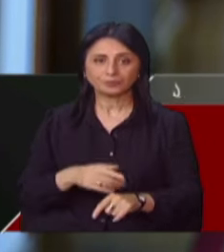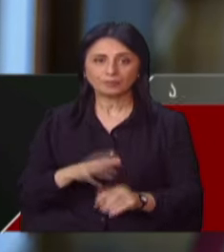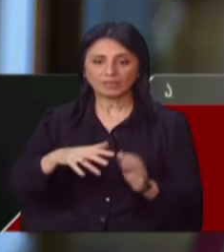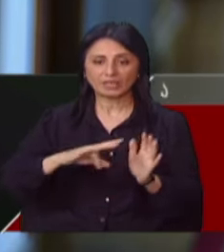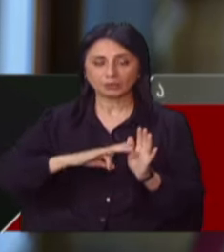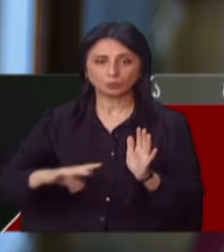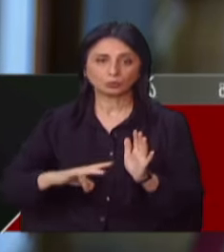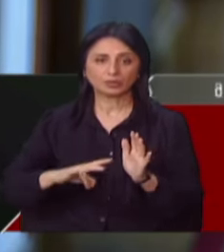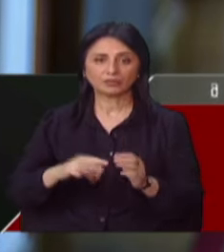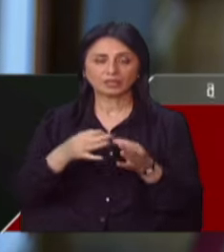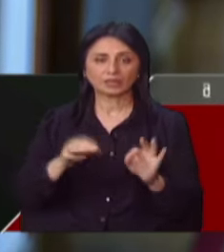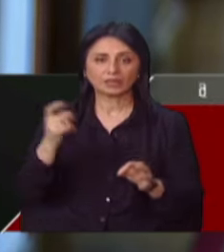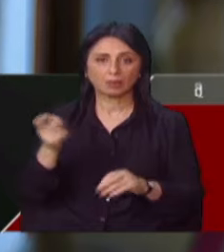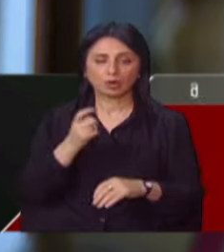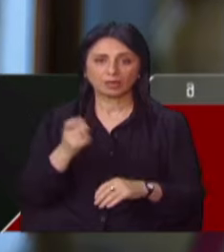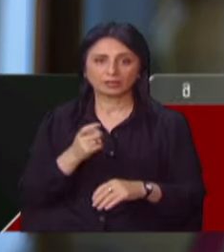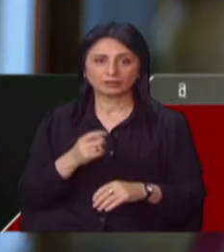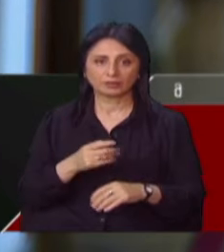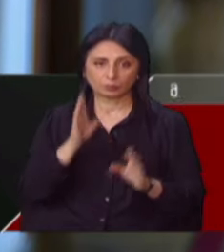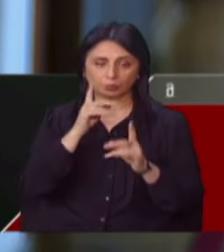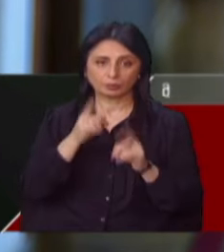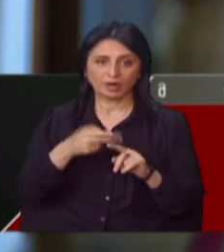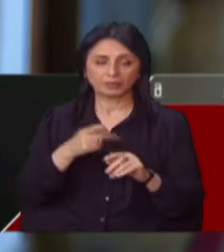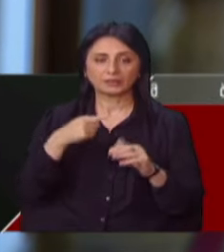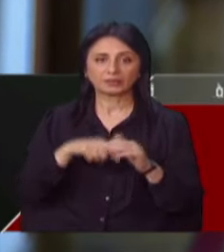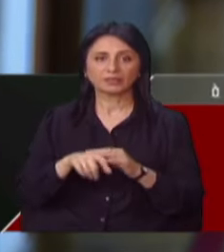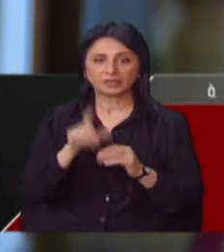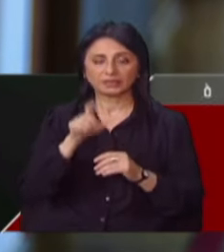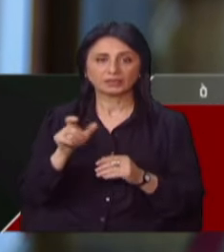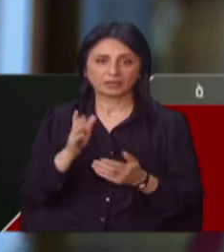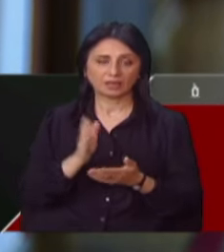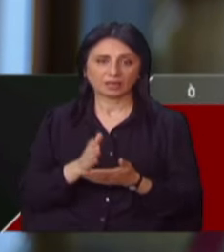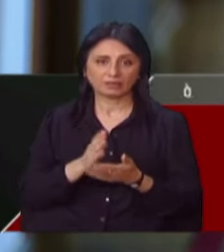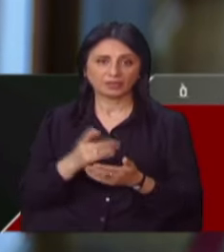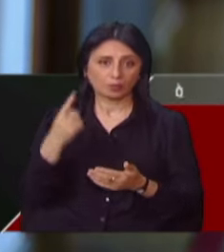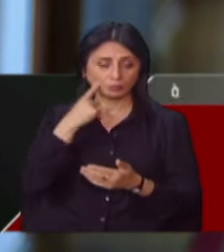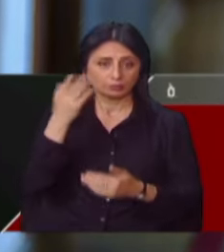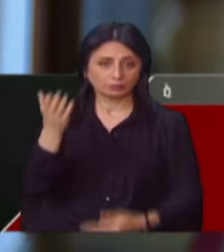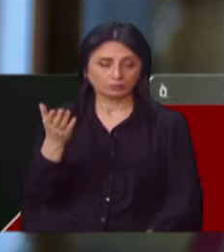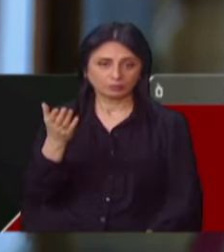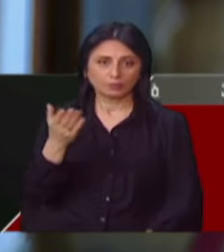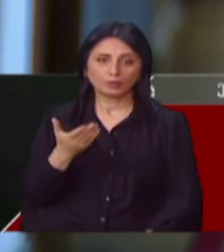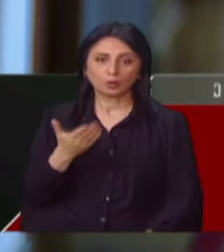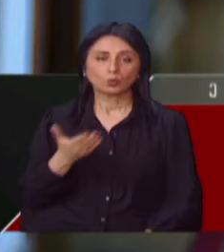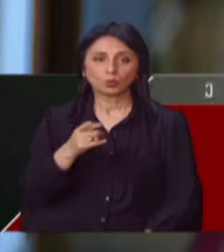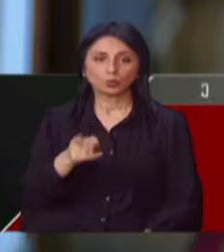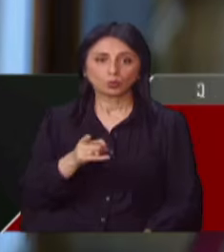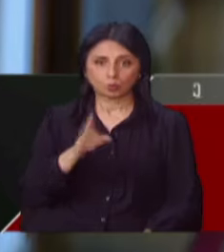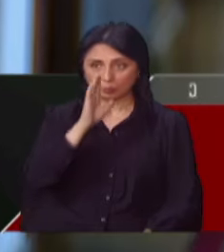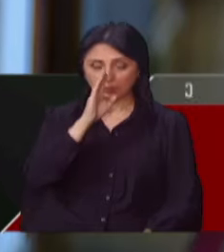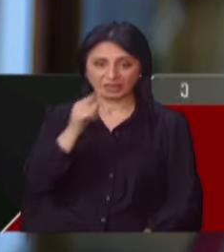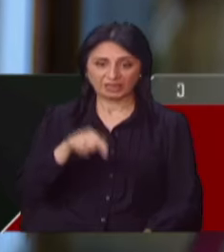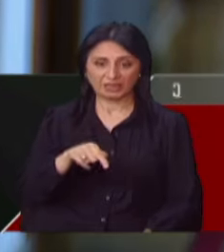ძირს უთხრის დემოკრატიას, უნებრივია ამის გამო ისინი არიან ნაწყენები. თუ შემტრად აღიქვა